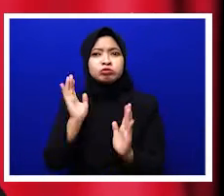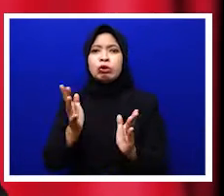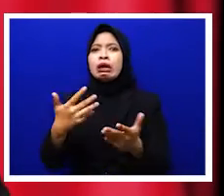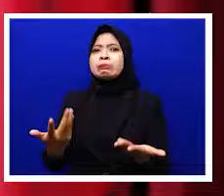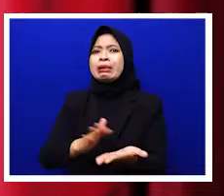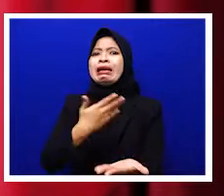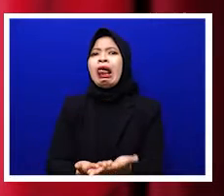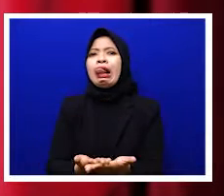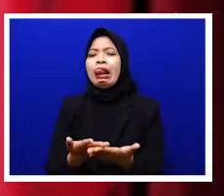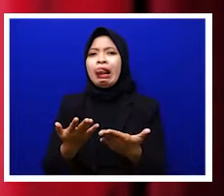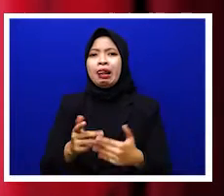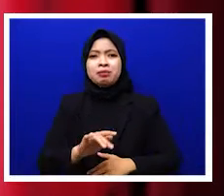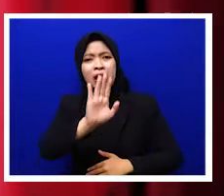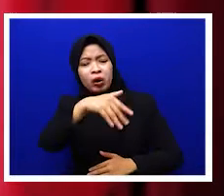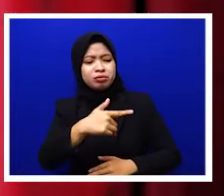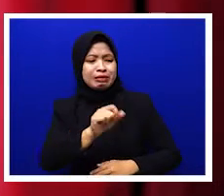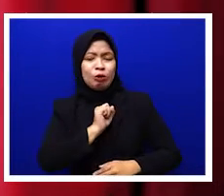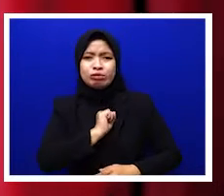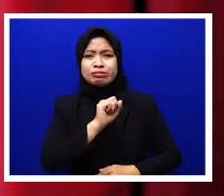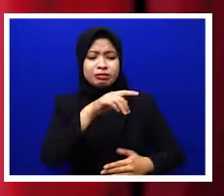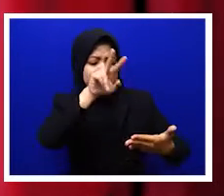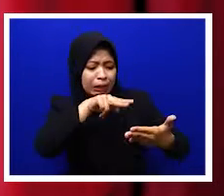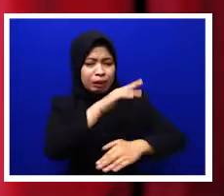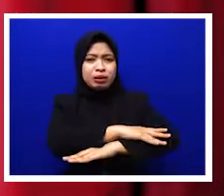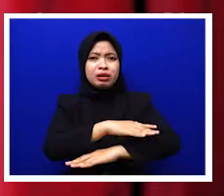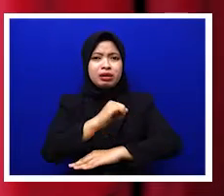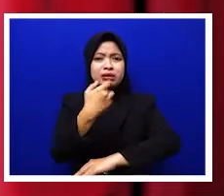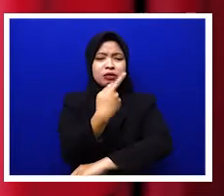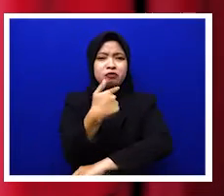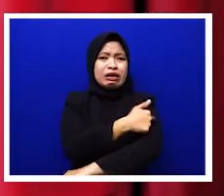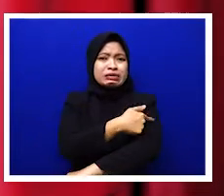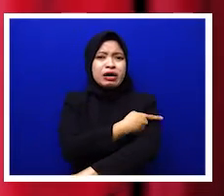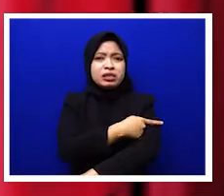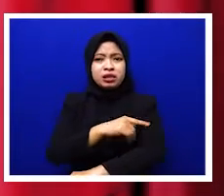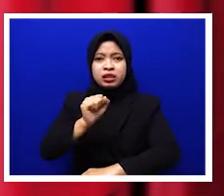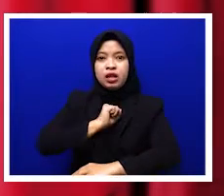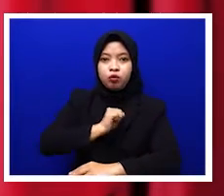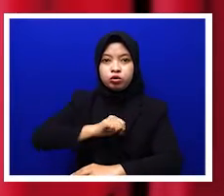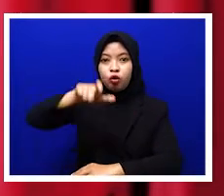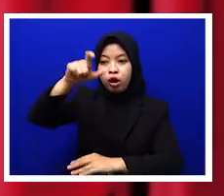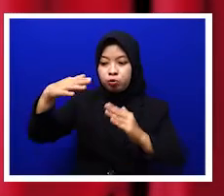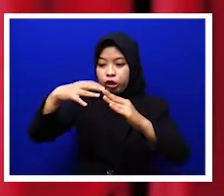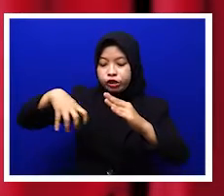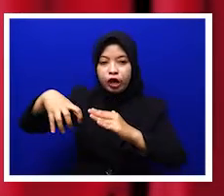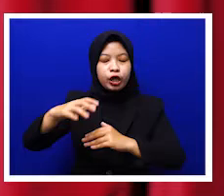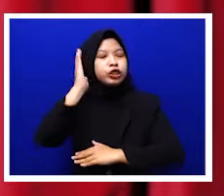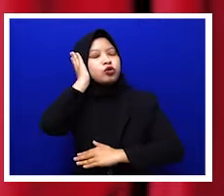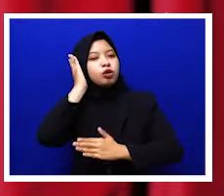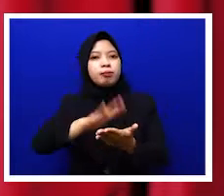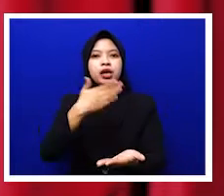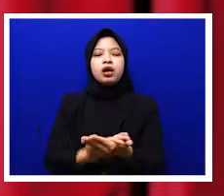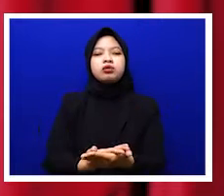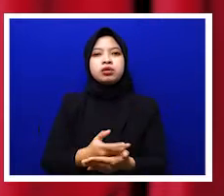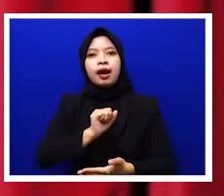ya. Harusnya nih orang-orang yang takut ngelihat berita ini, takut divaksin, harusnya dia juga takut nih kalau ngelihat ada tetangganya pas lagi tidur meninggal, ya